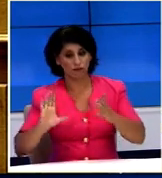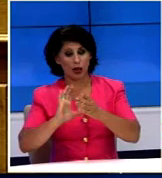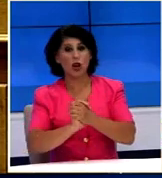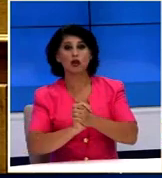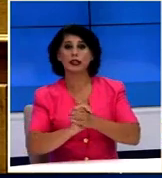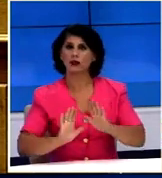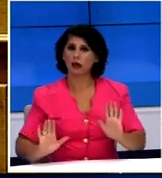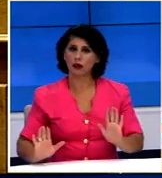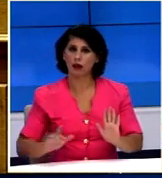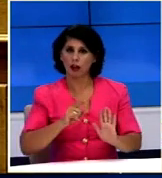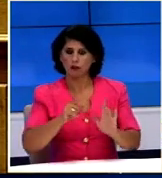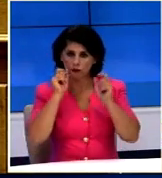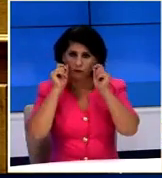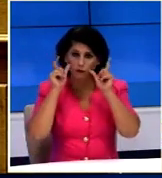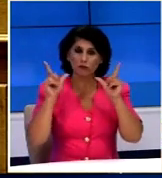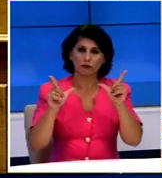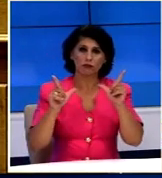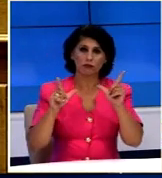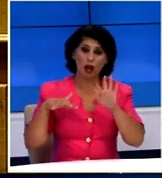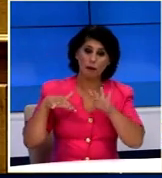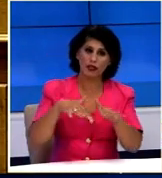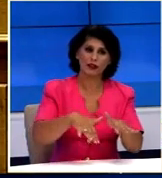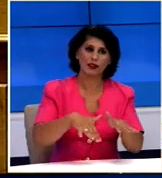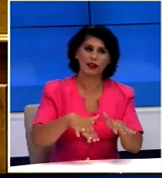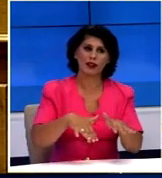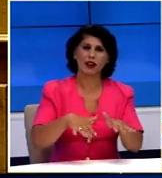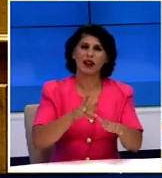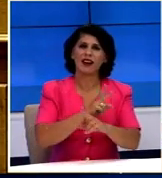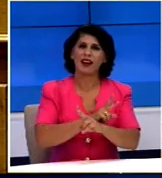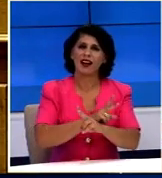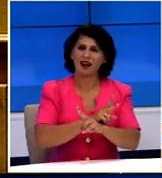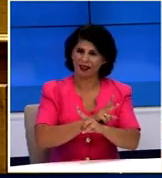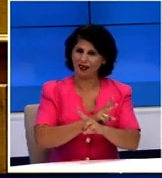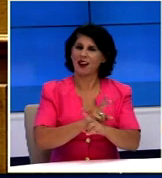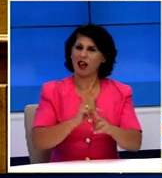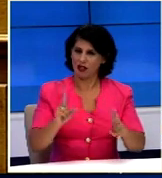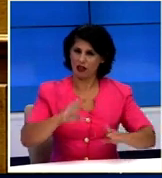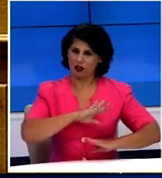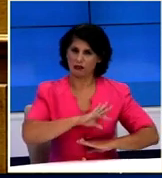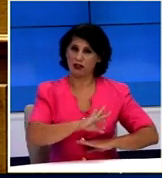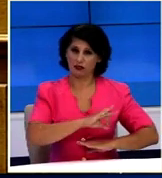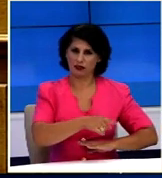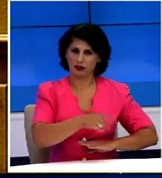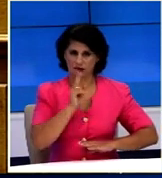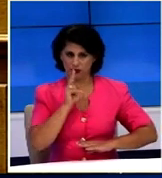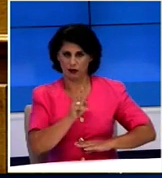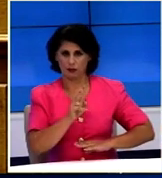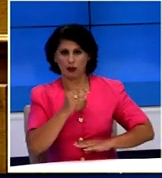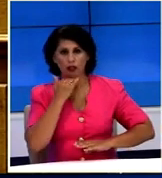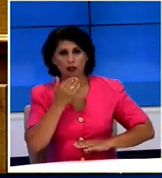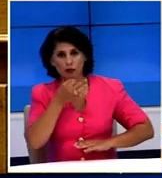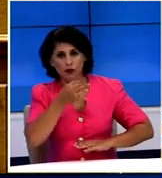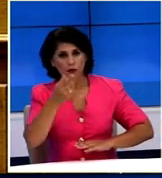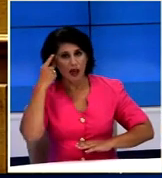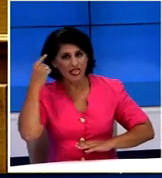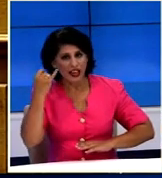Απέναντι σε αυτή την πρωτοφανή επιθετική, αλλά σαφή από την άλλη μεριά στρατηγική. Δεν μπορεί κανείς να ισχυριστεί